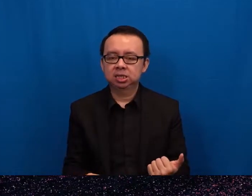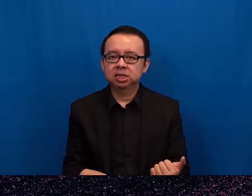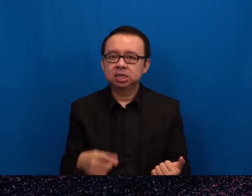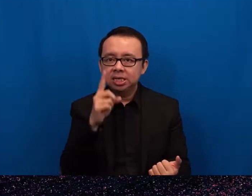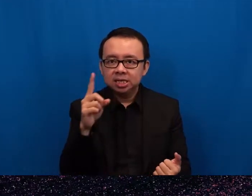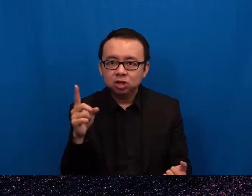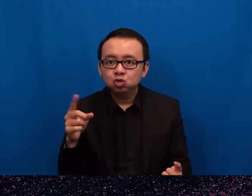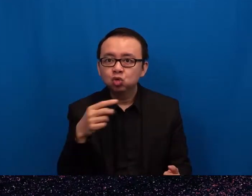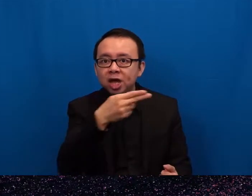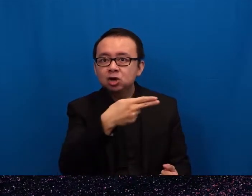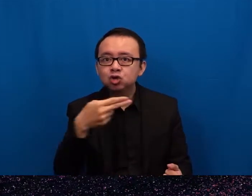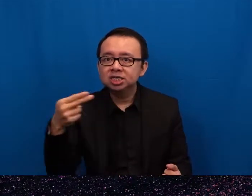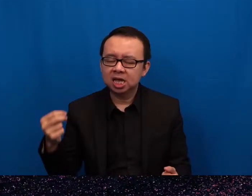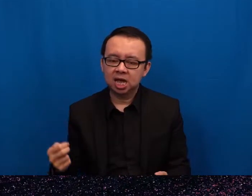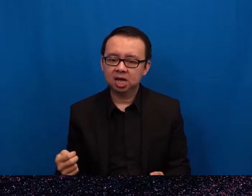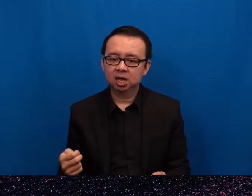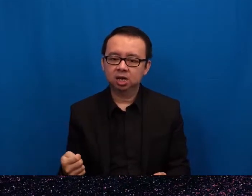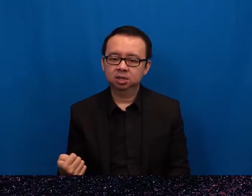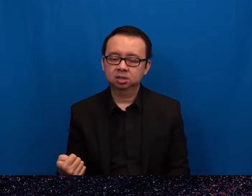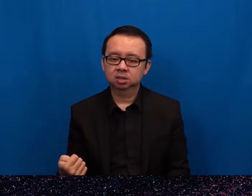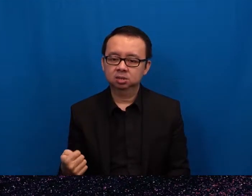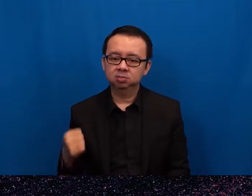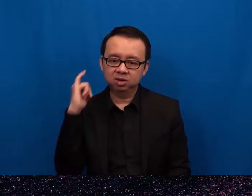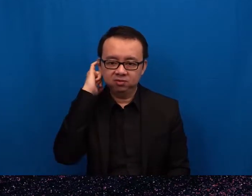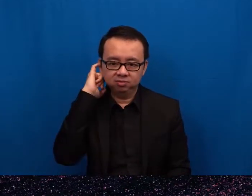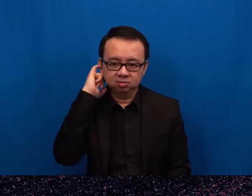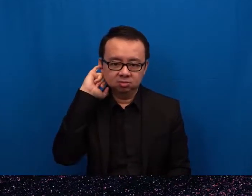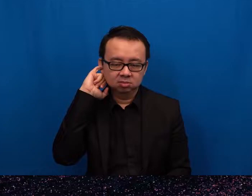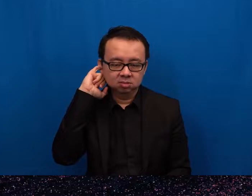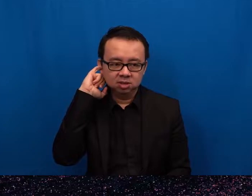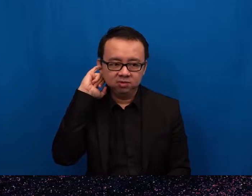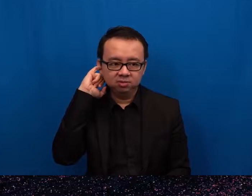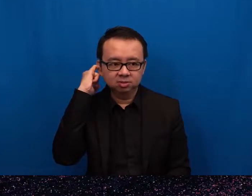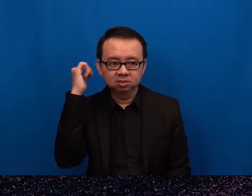Orang Indo itu revive spirit.